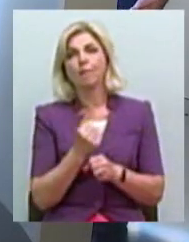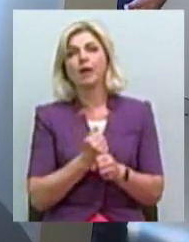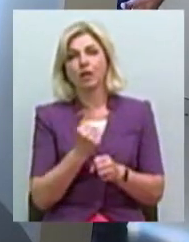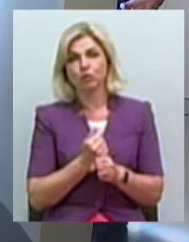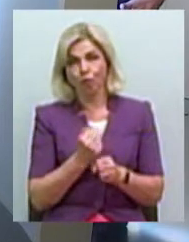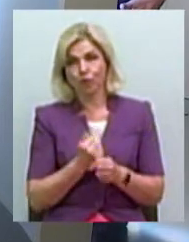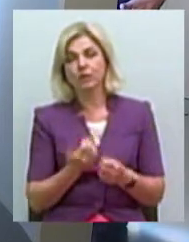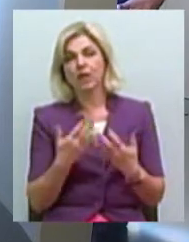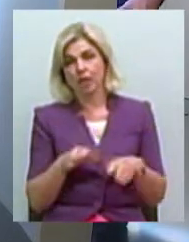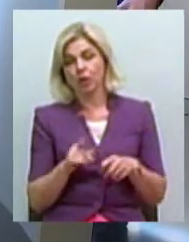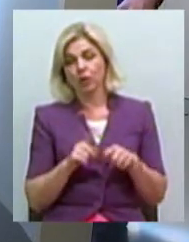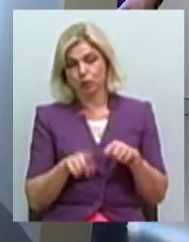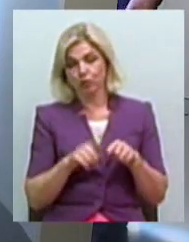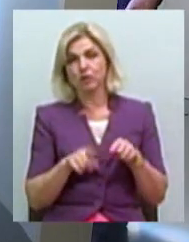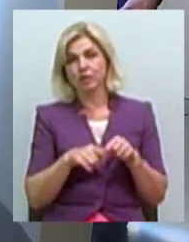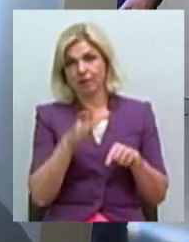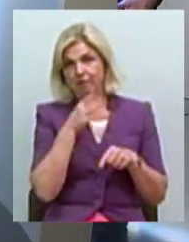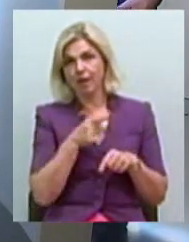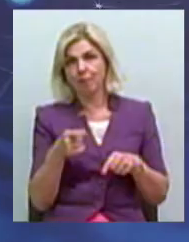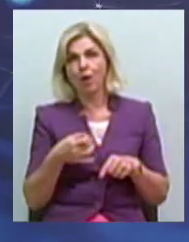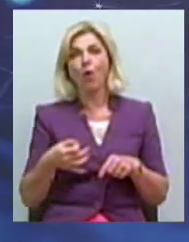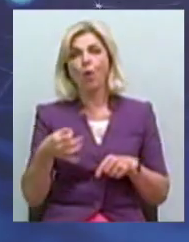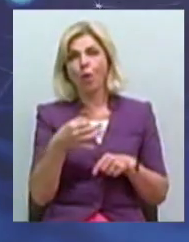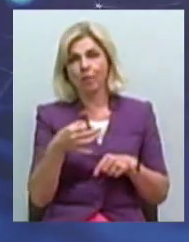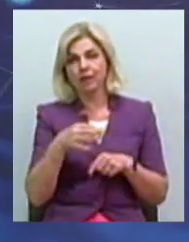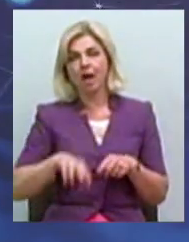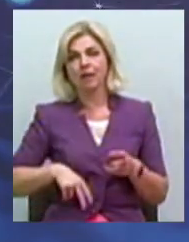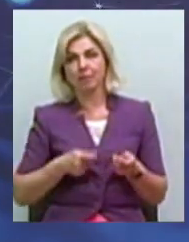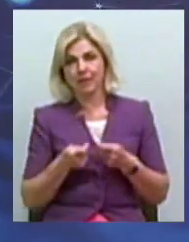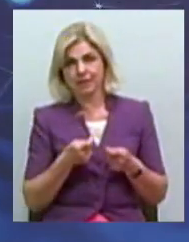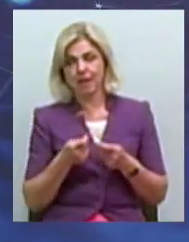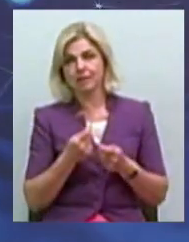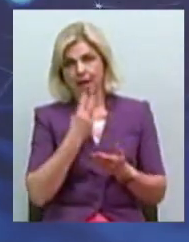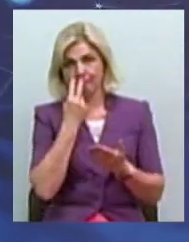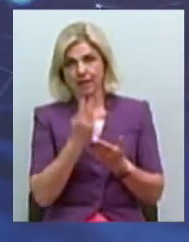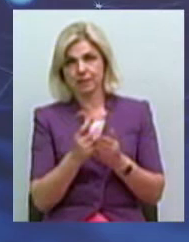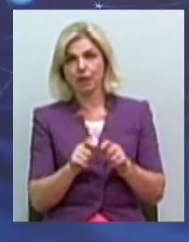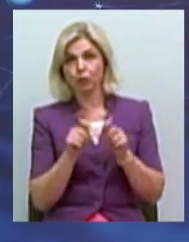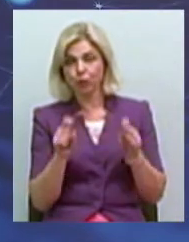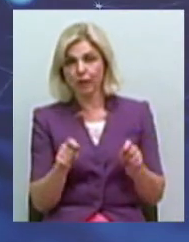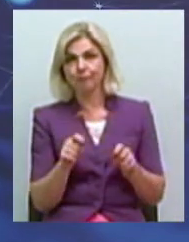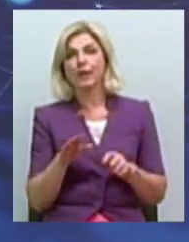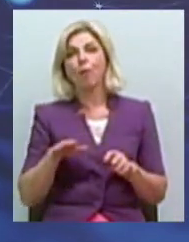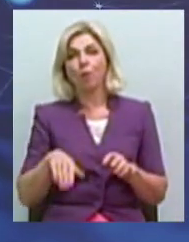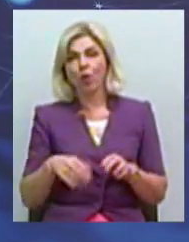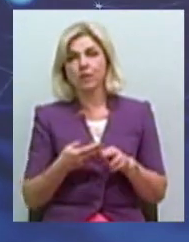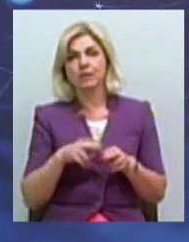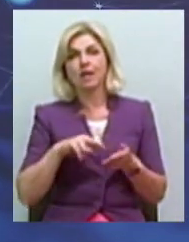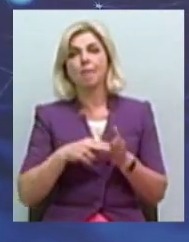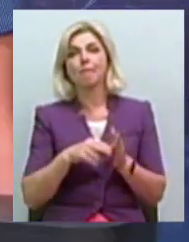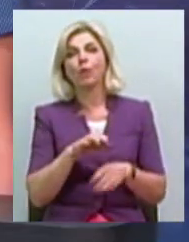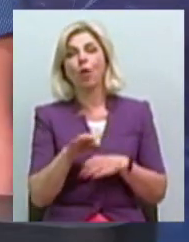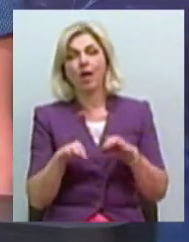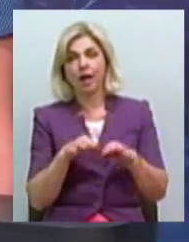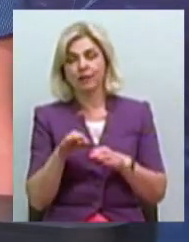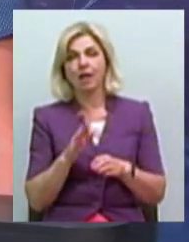Я думаю, найближчим часом обласна державна адміністрація його презентує, тому що потім цей проєкт перспективного плану подається